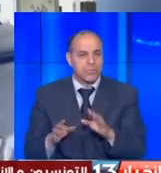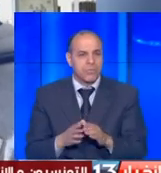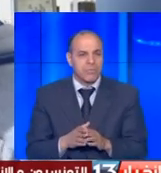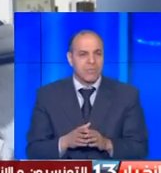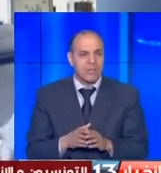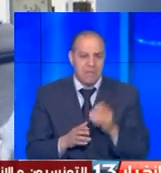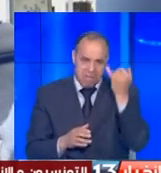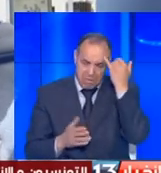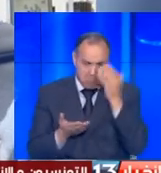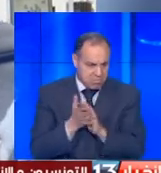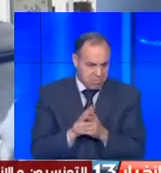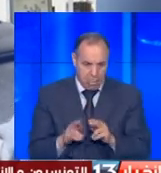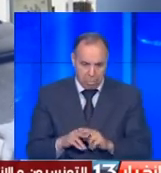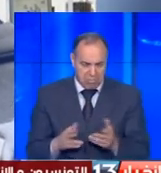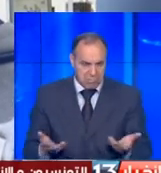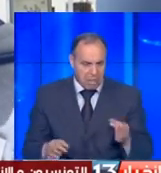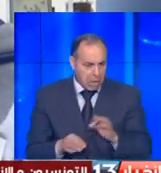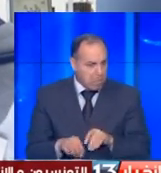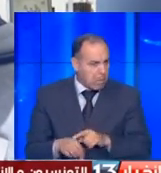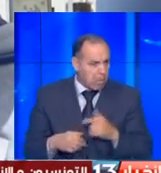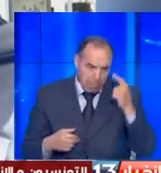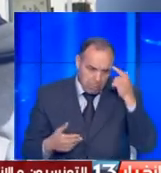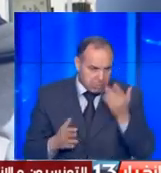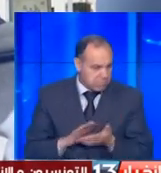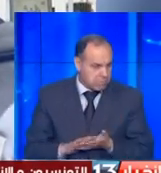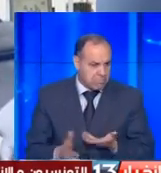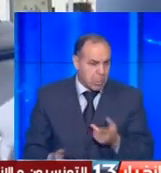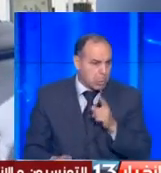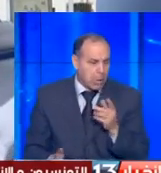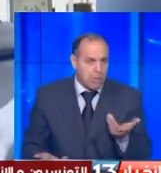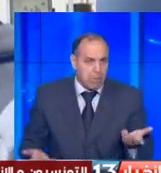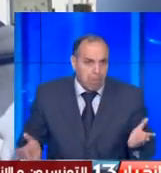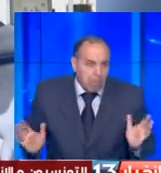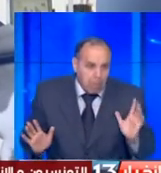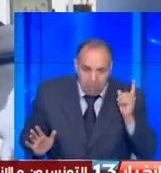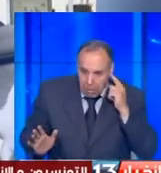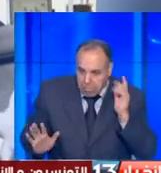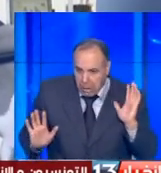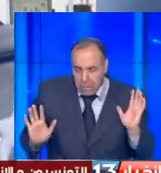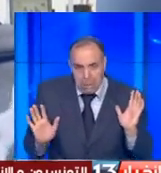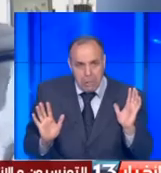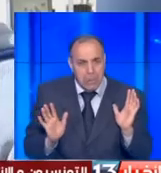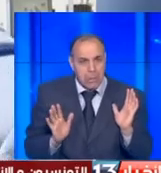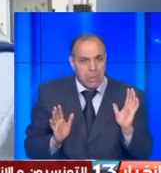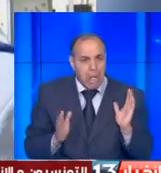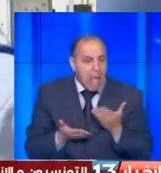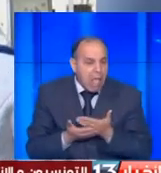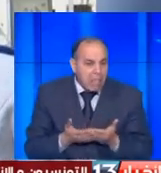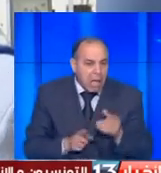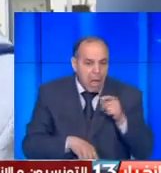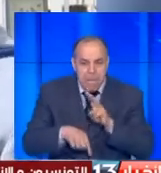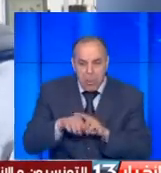عنديش حتى فكرة معني شنو انتخابات البلدية. علاش؟ هكيك ما علاش ما عادش في أحد عنده ثقة